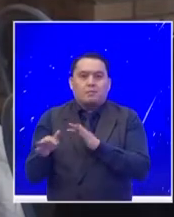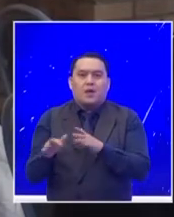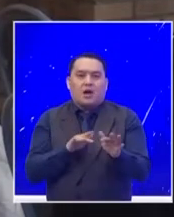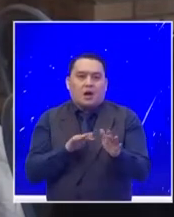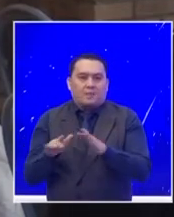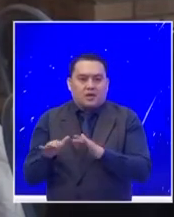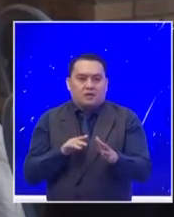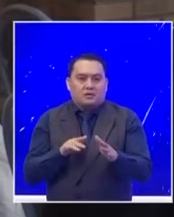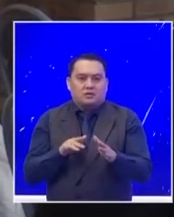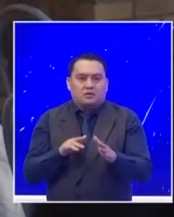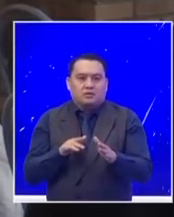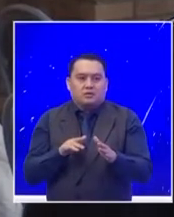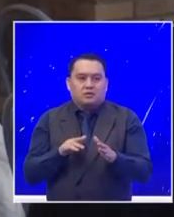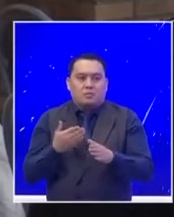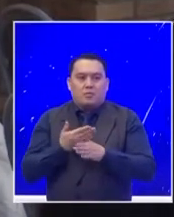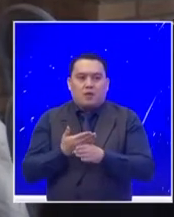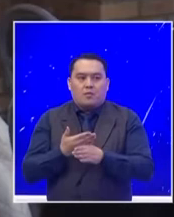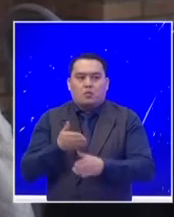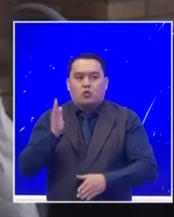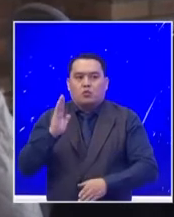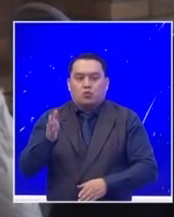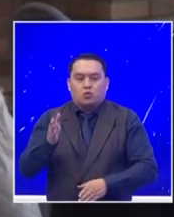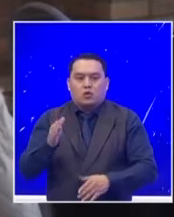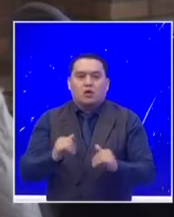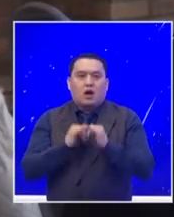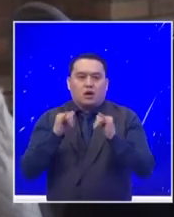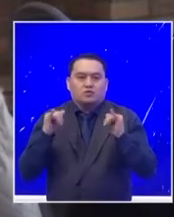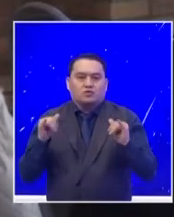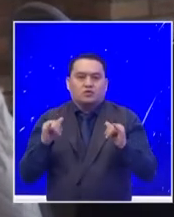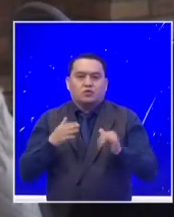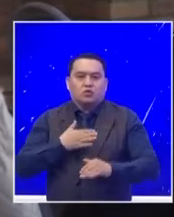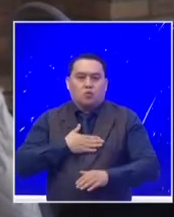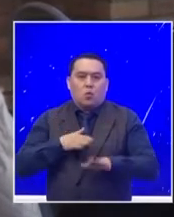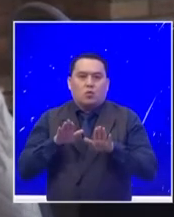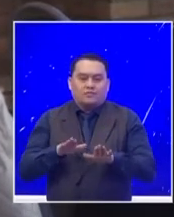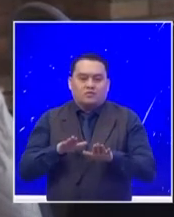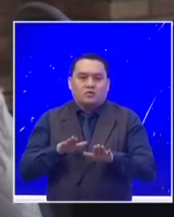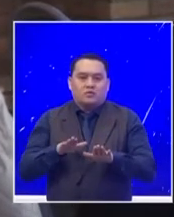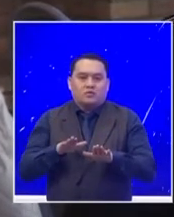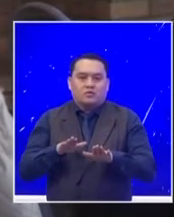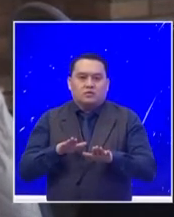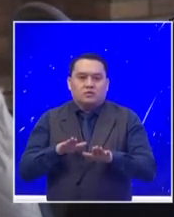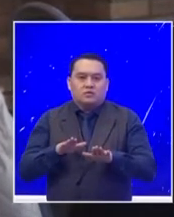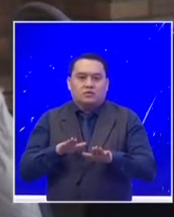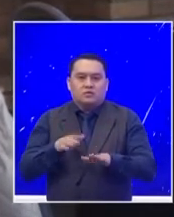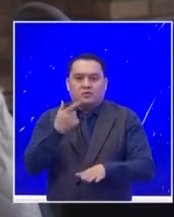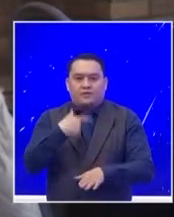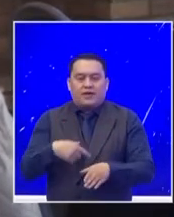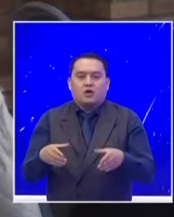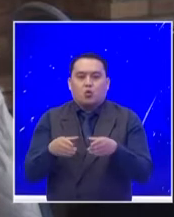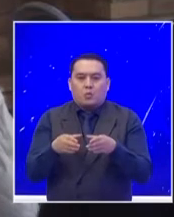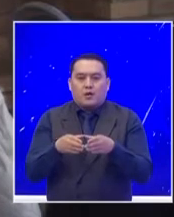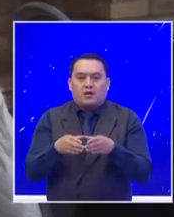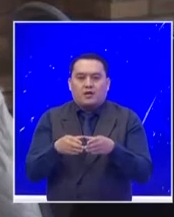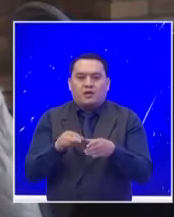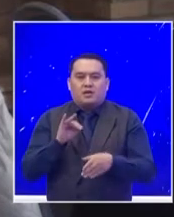мероприятия очень помогут нам в будущем развить не только тимбилдинг внутри своей группы, компании,